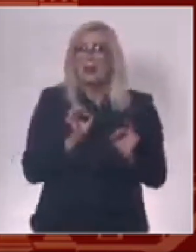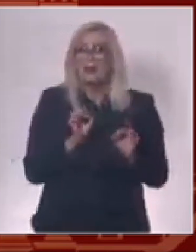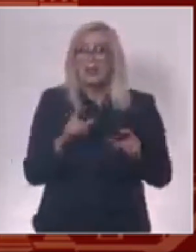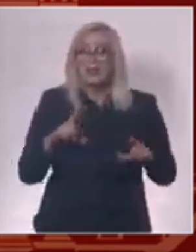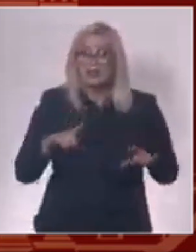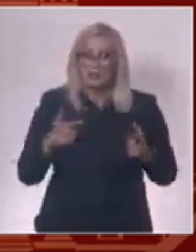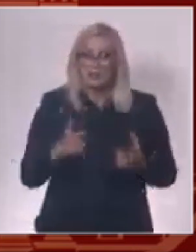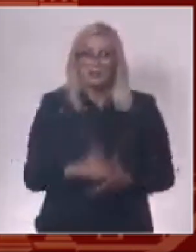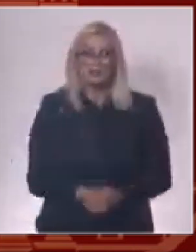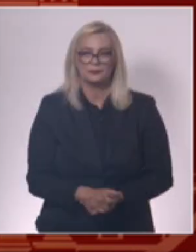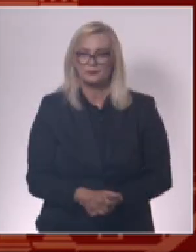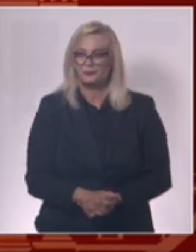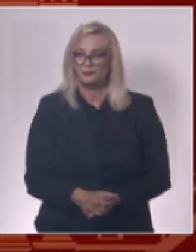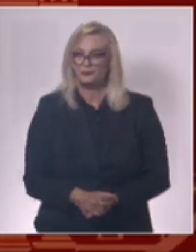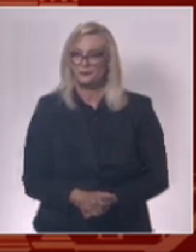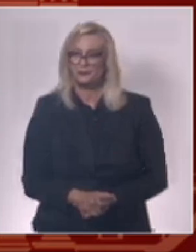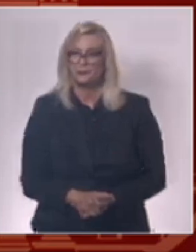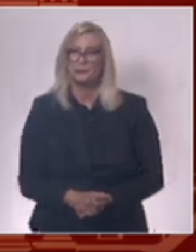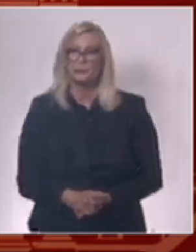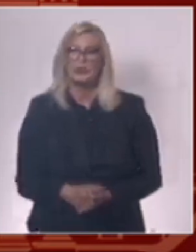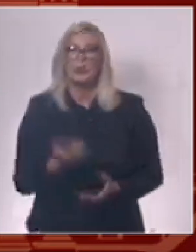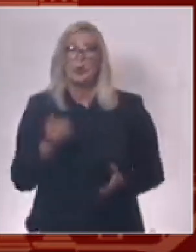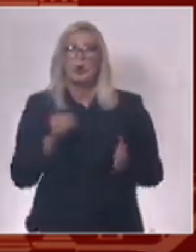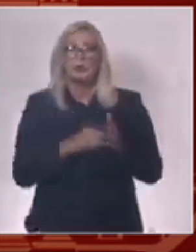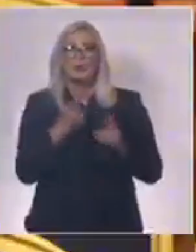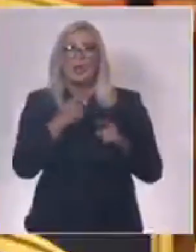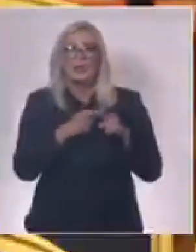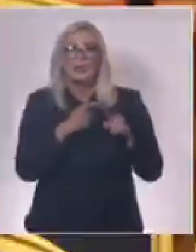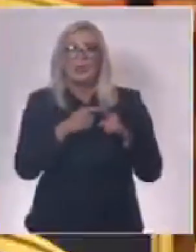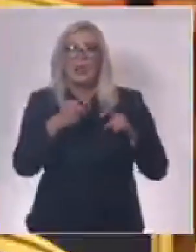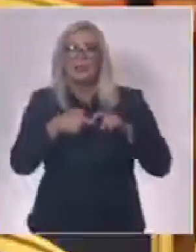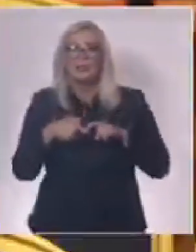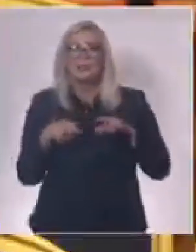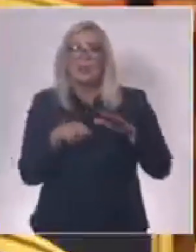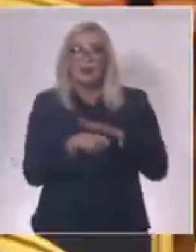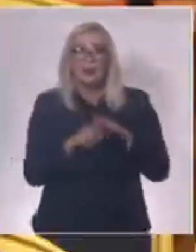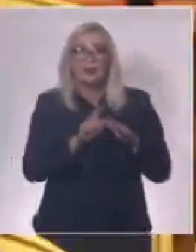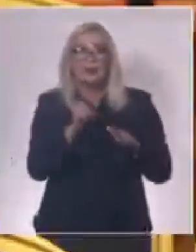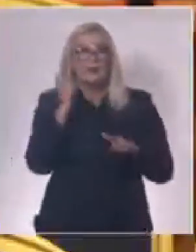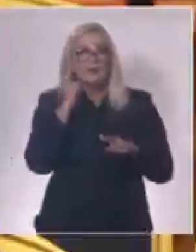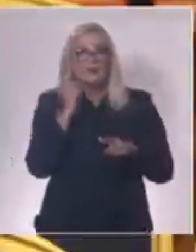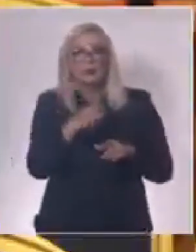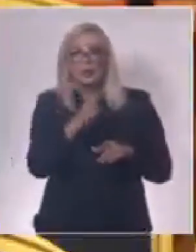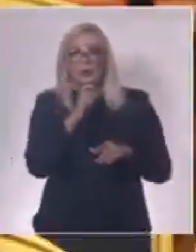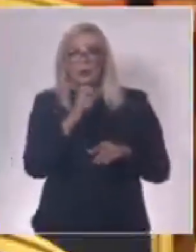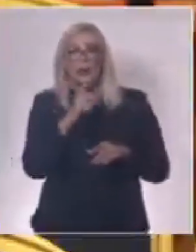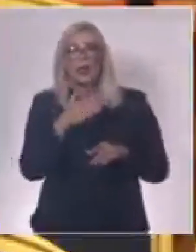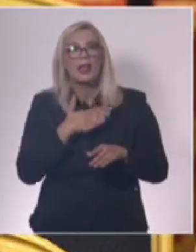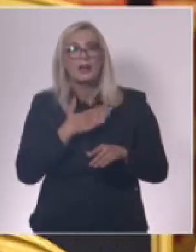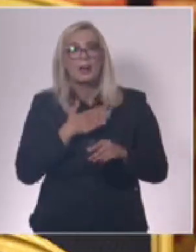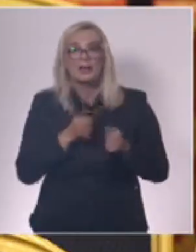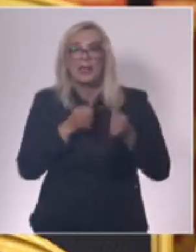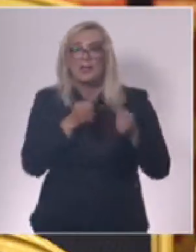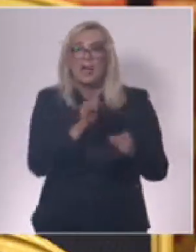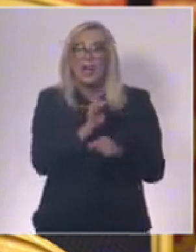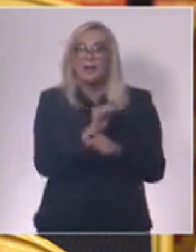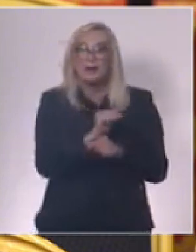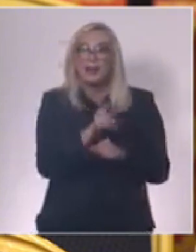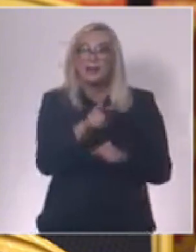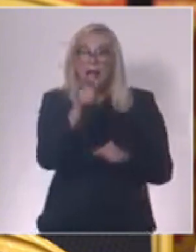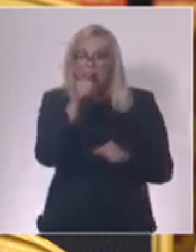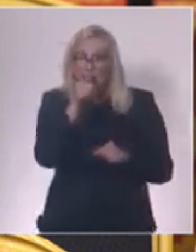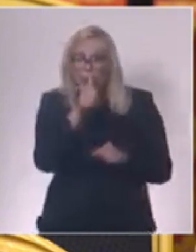живот. Само уште еден детал да околу подкупот, бидејќи не ве слушнав тоа да го кажете, дали имате поднесено пријава во ВМВР,